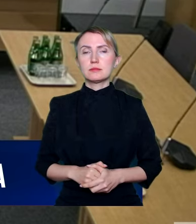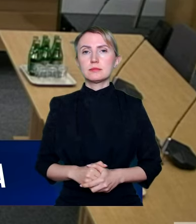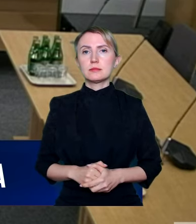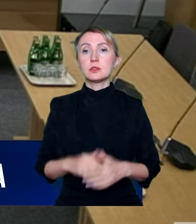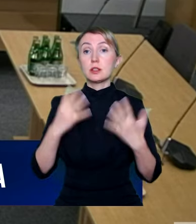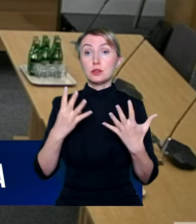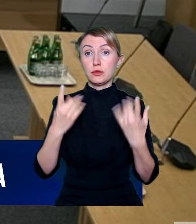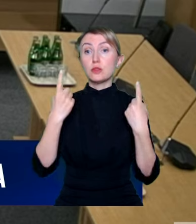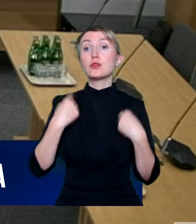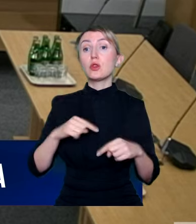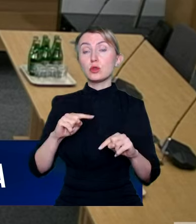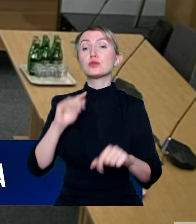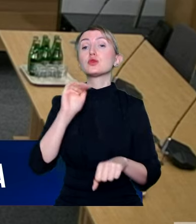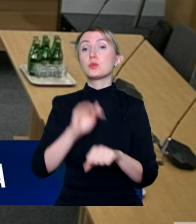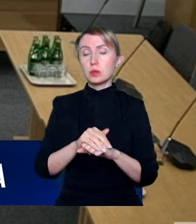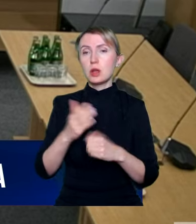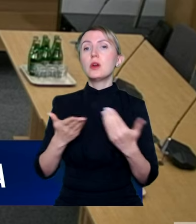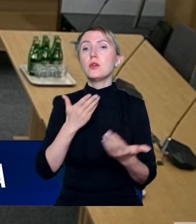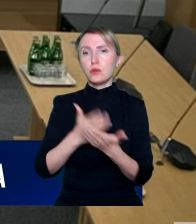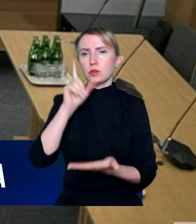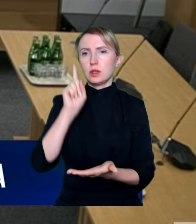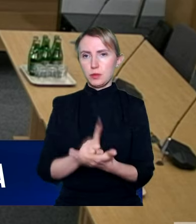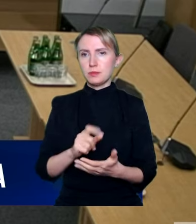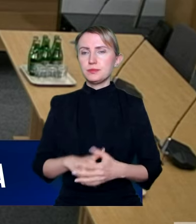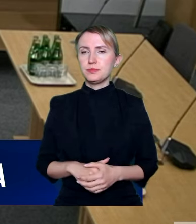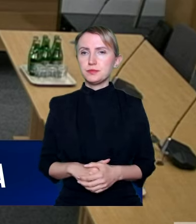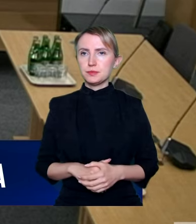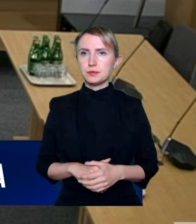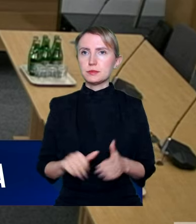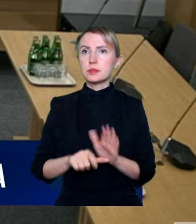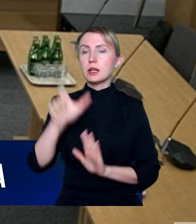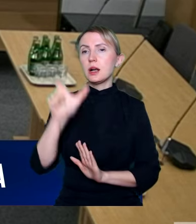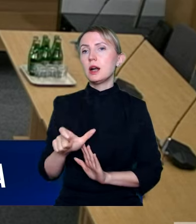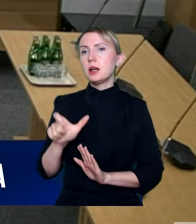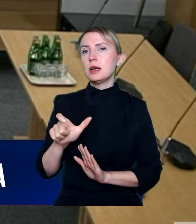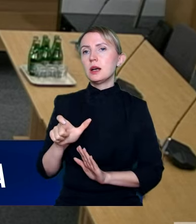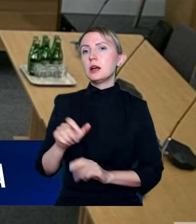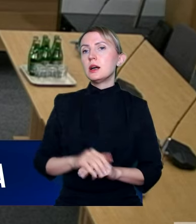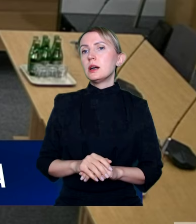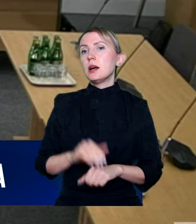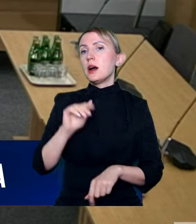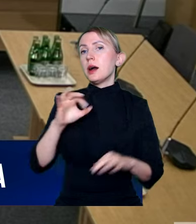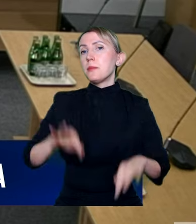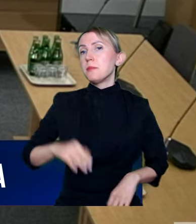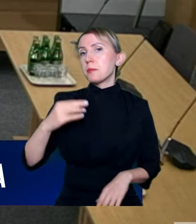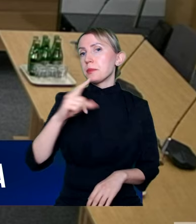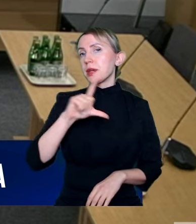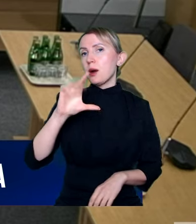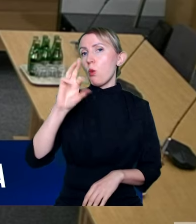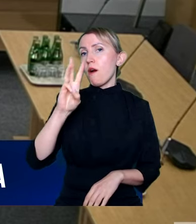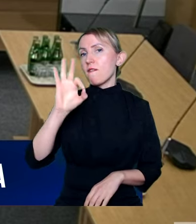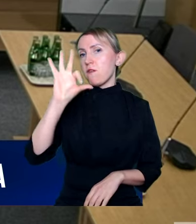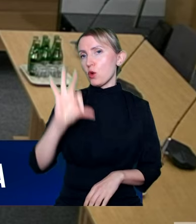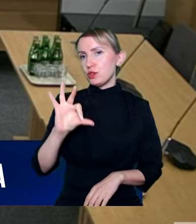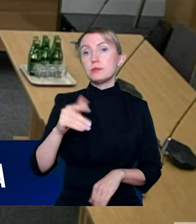9 głosów za. Wniosek uzyskał większość. Kto jest za kandydaturą na świadka pana Michała Wosia? Kto jest